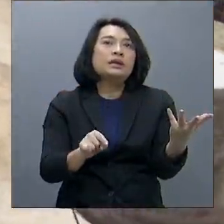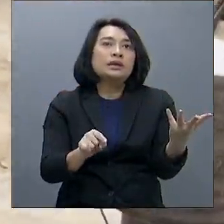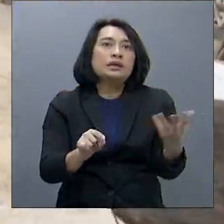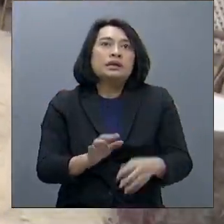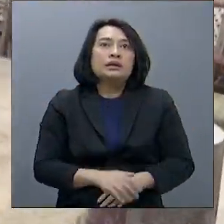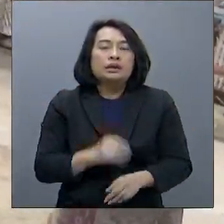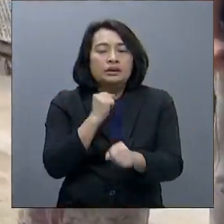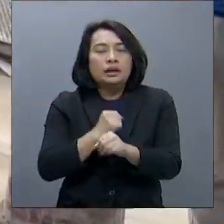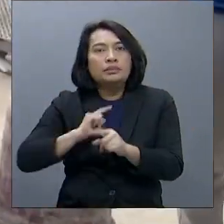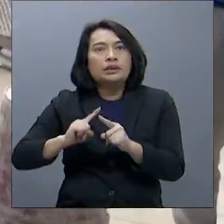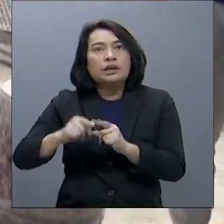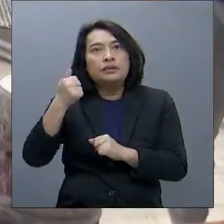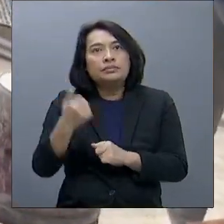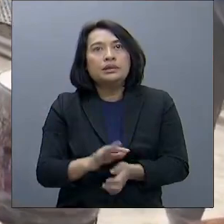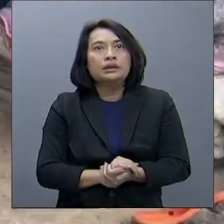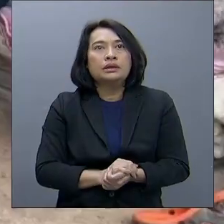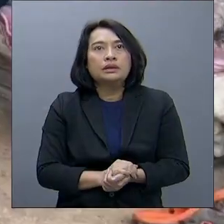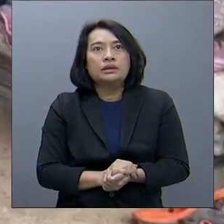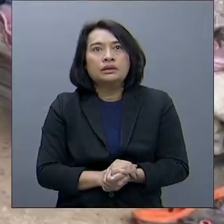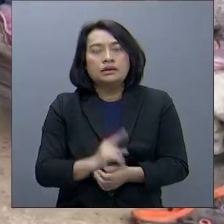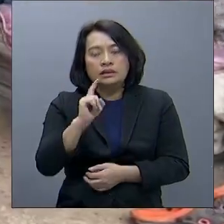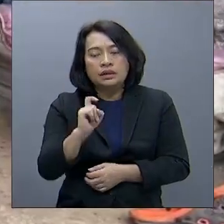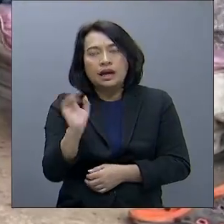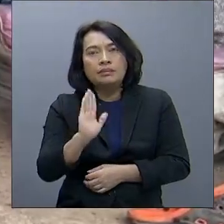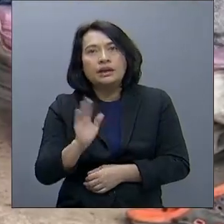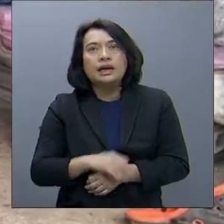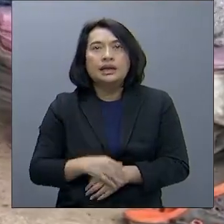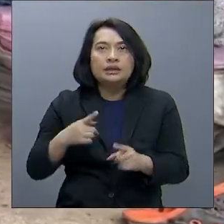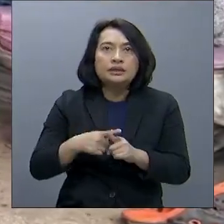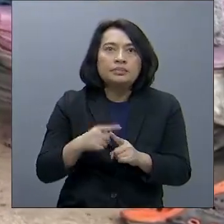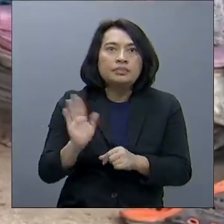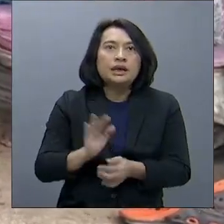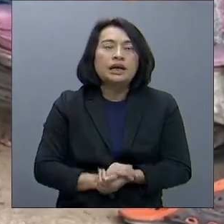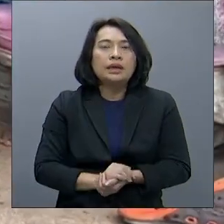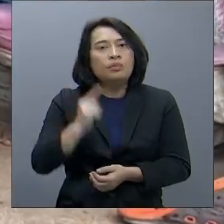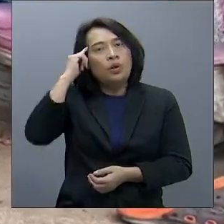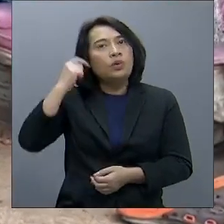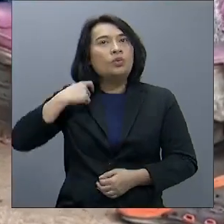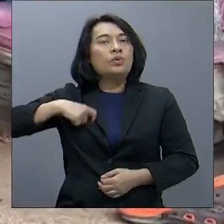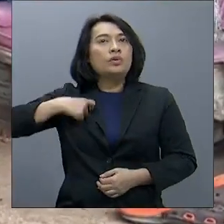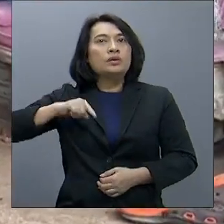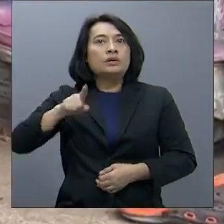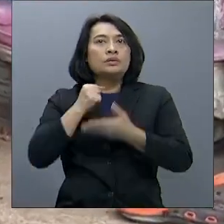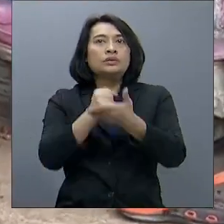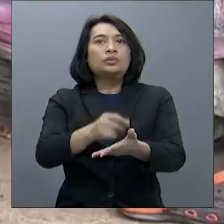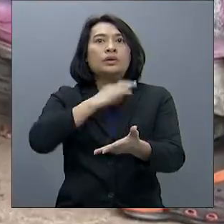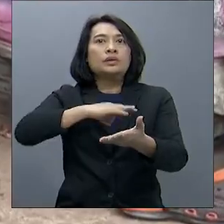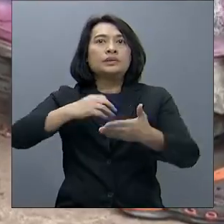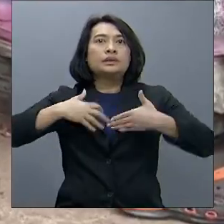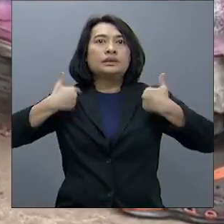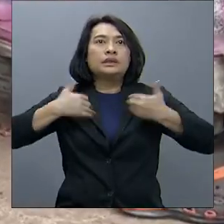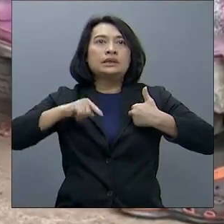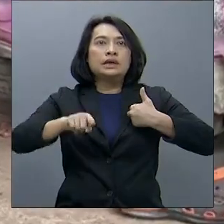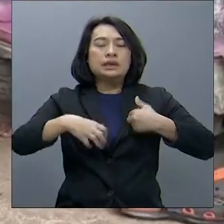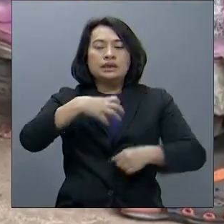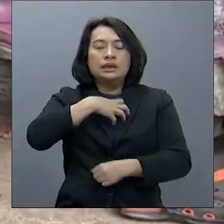ามารถทำอะไรได้เลยเจ็บไม่ได้ตายไม่เป็นหลังจากรู้ว่าทนายโป้งเข้ามาช่วยเหลือก็รู้สึกดีใจอยากให้น้องสาวเป็นคน